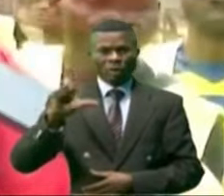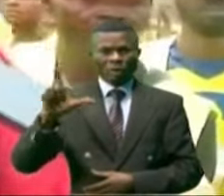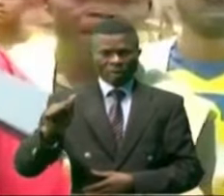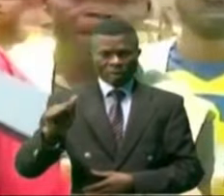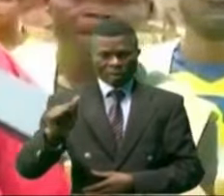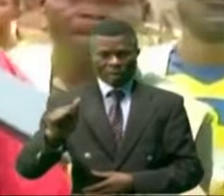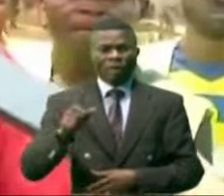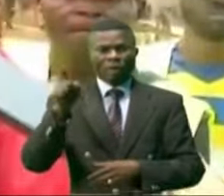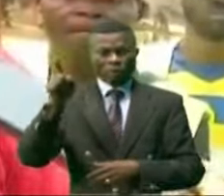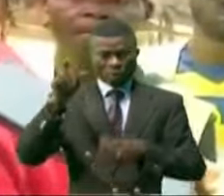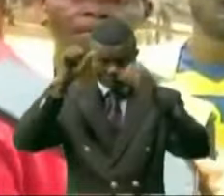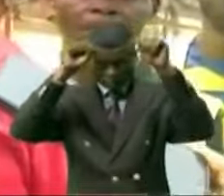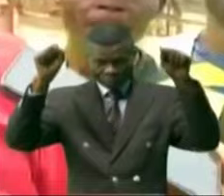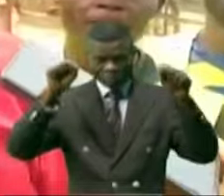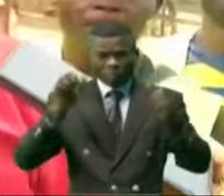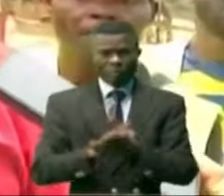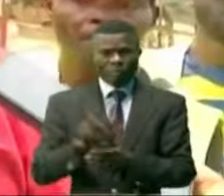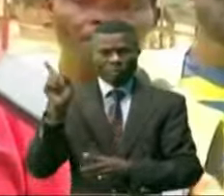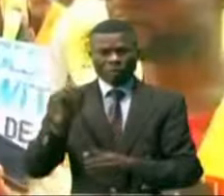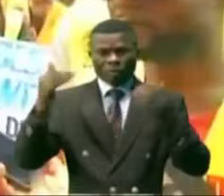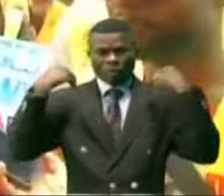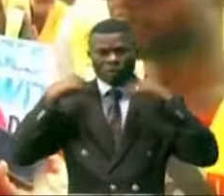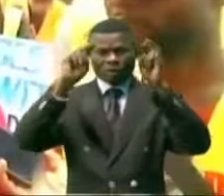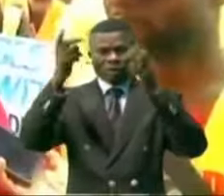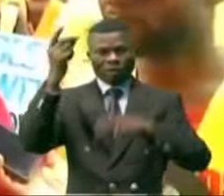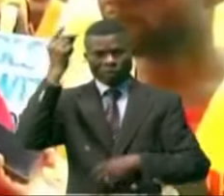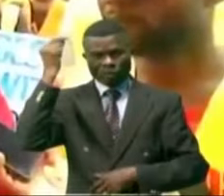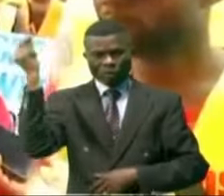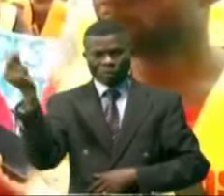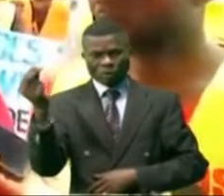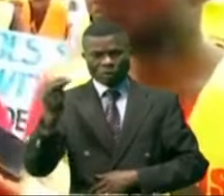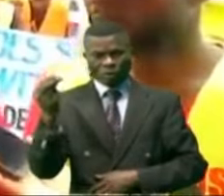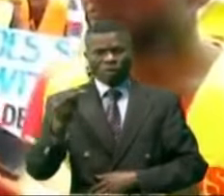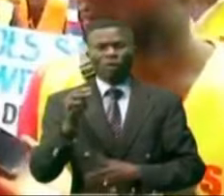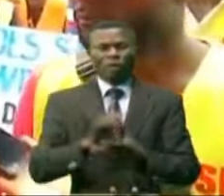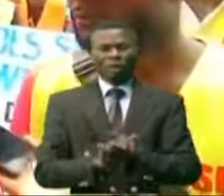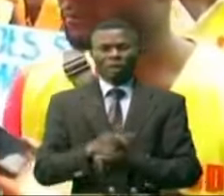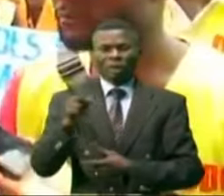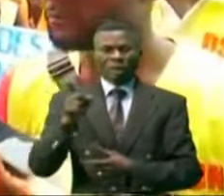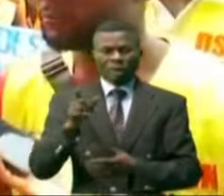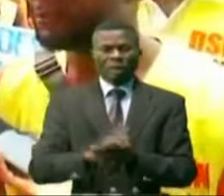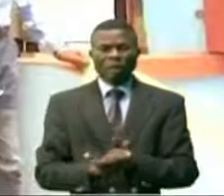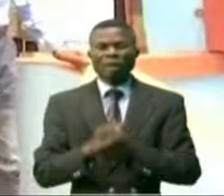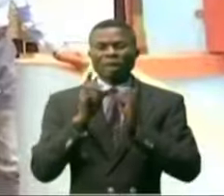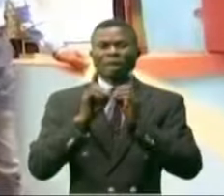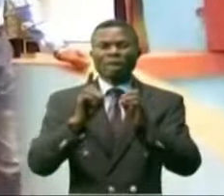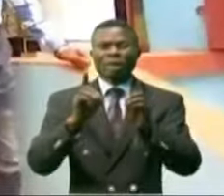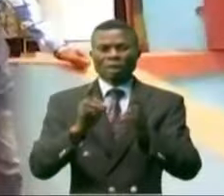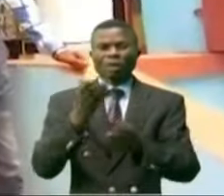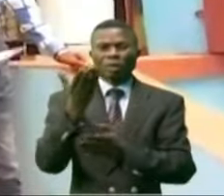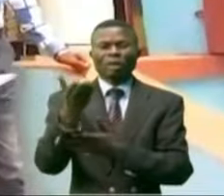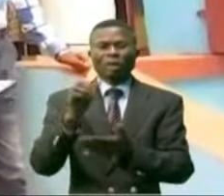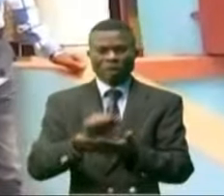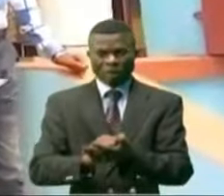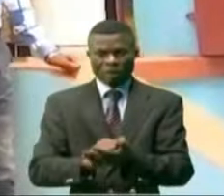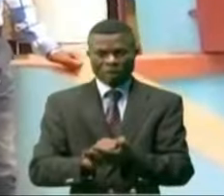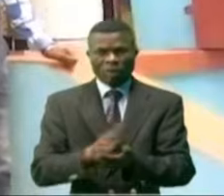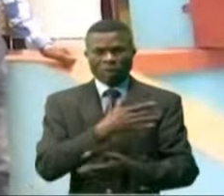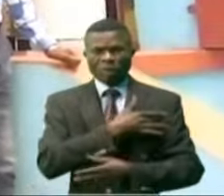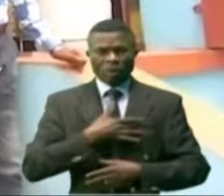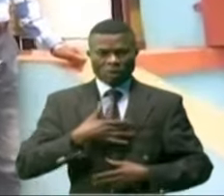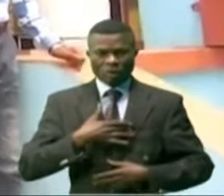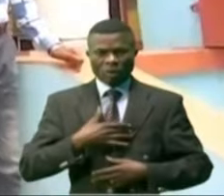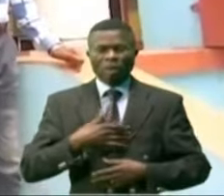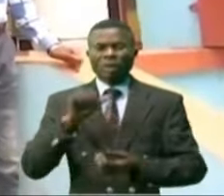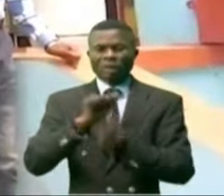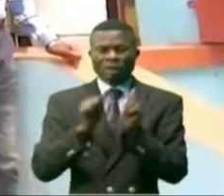cette occasion remis au maire de la ville de Kikwit, Abengia Makatiaka, les mémos reprenant leurs revendications. Au nombre des